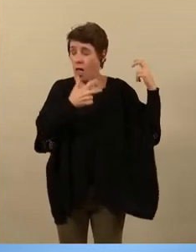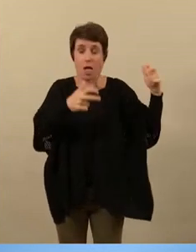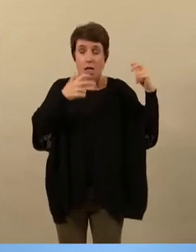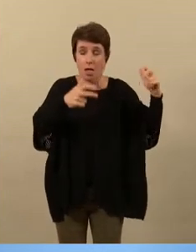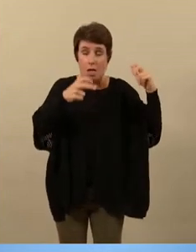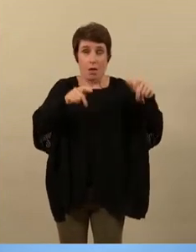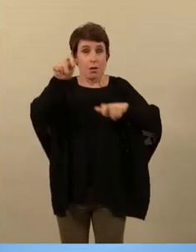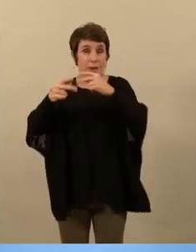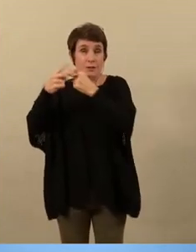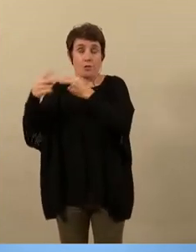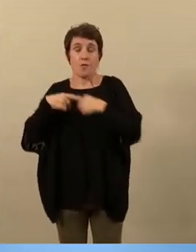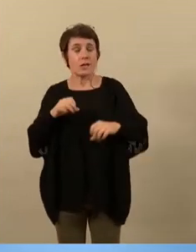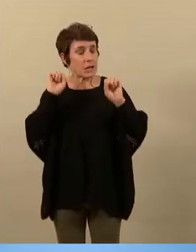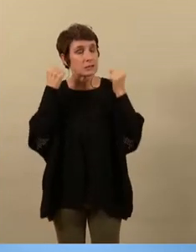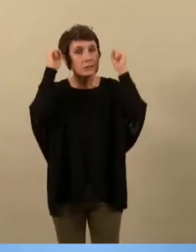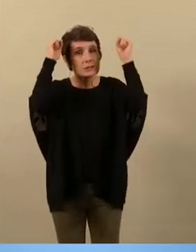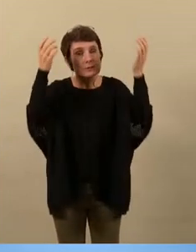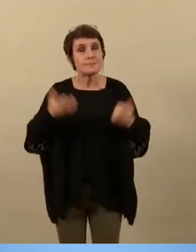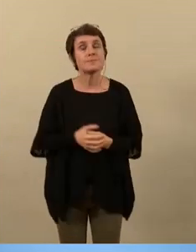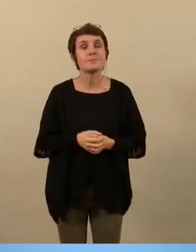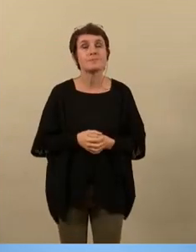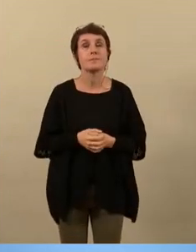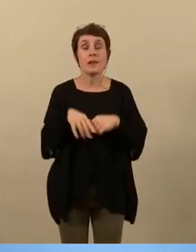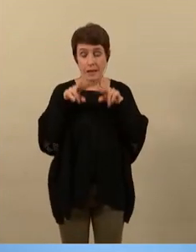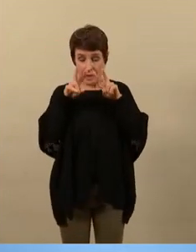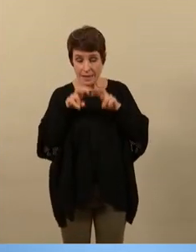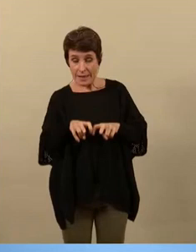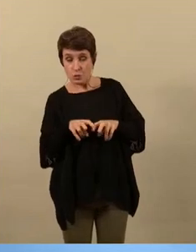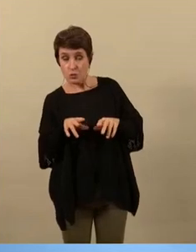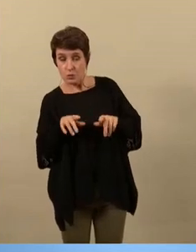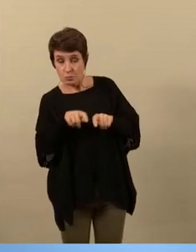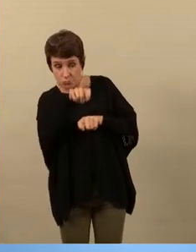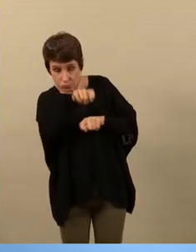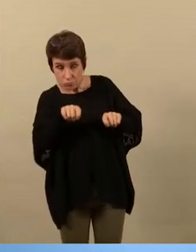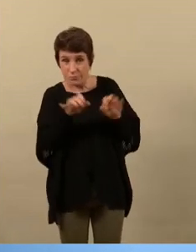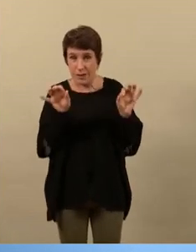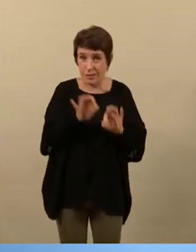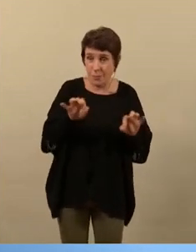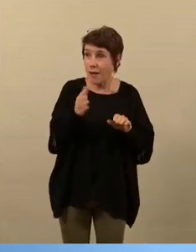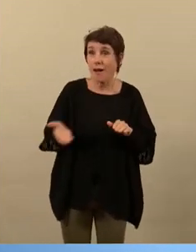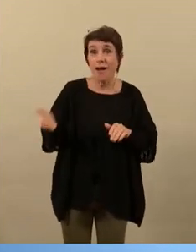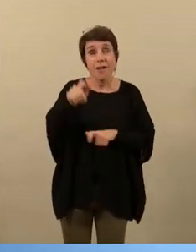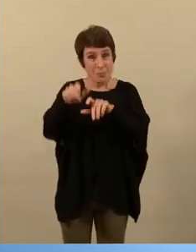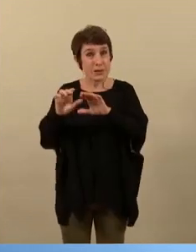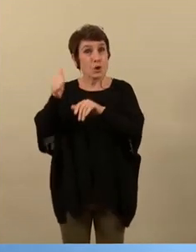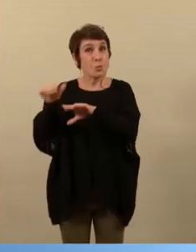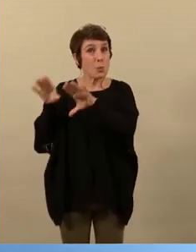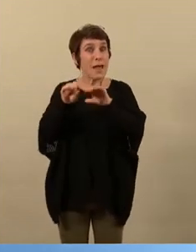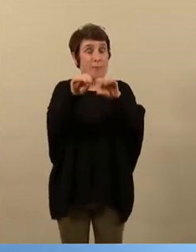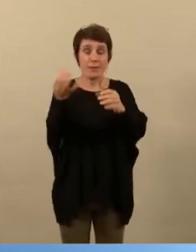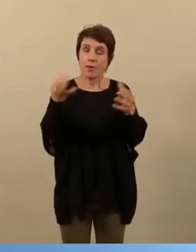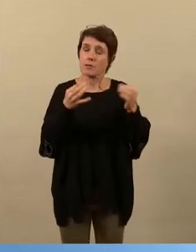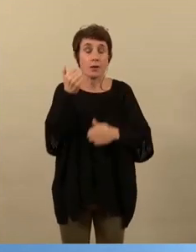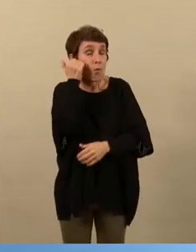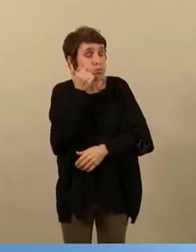les habitants. En l'absence de toute étude d'impact et au vu des retours des habitants des premiers immeubles sortis de terre, il n'est pas certain